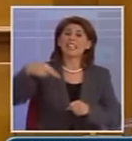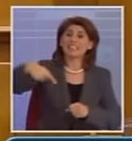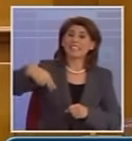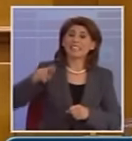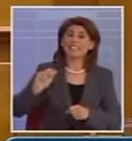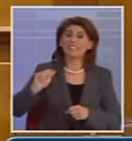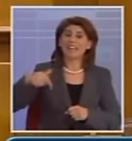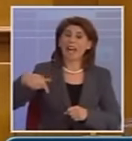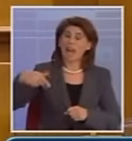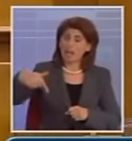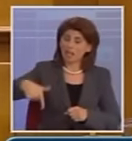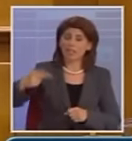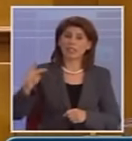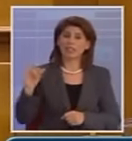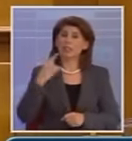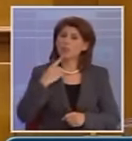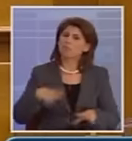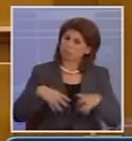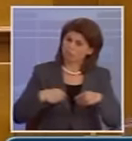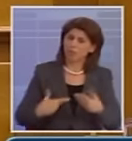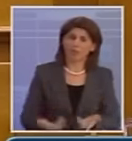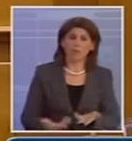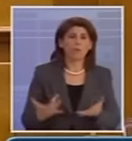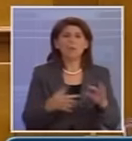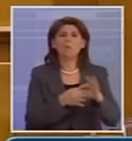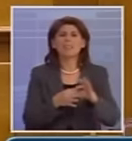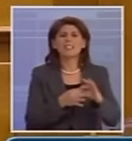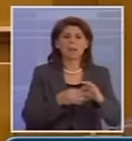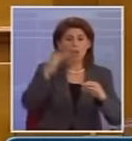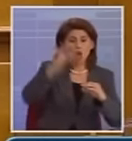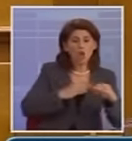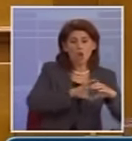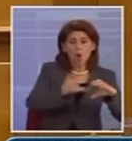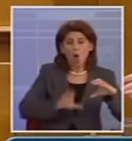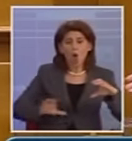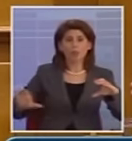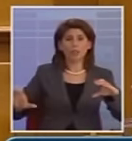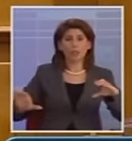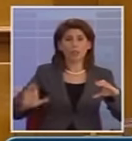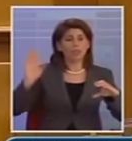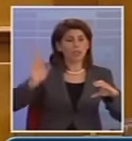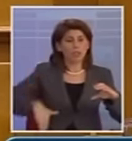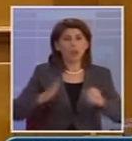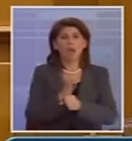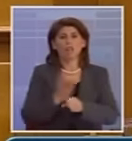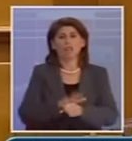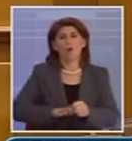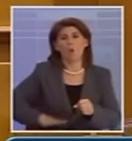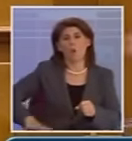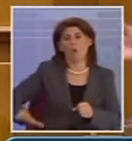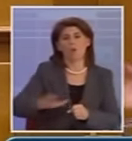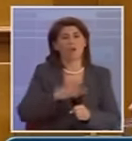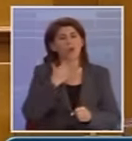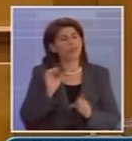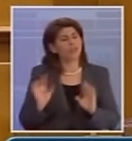και προσήκουσα. Επομένως, πού είναι η συμμαχία του Νότου? Και ύστερα καταστρέφεται τα πάντα.